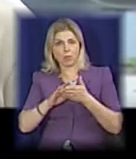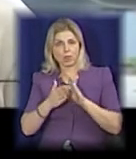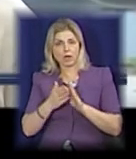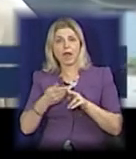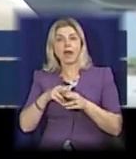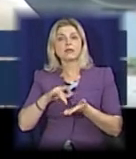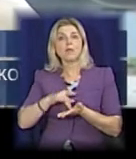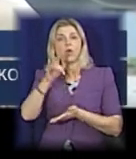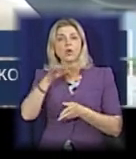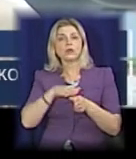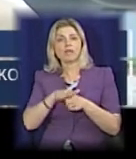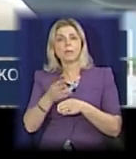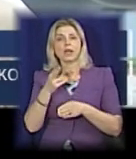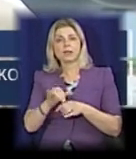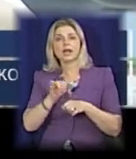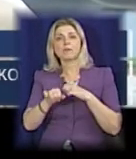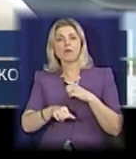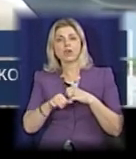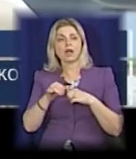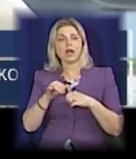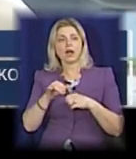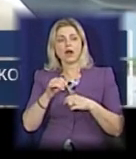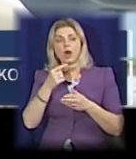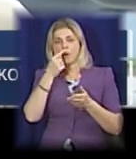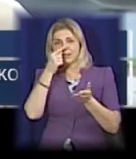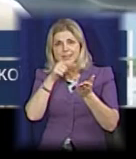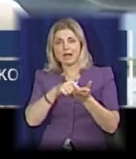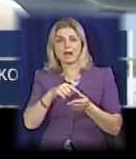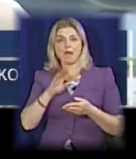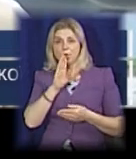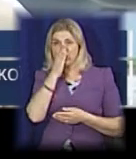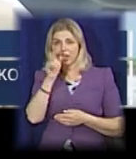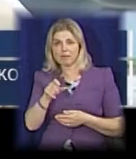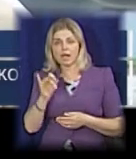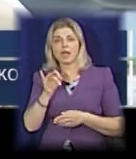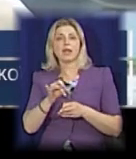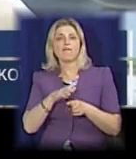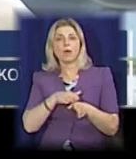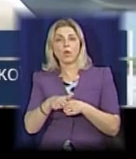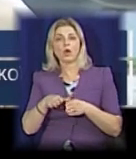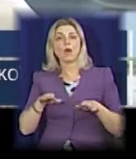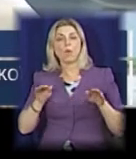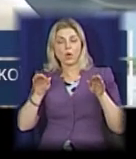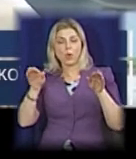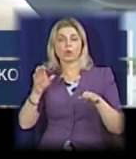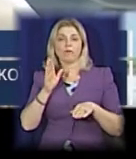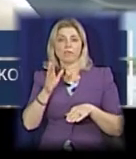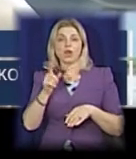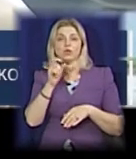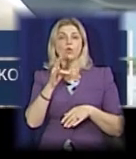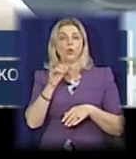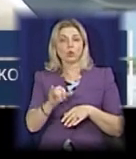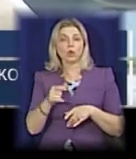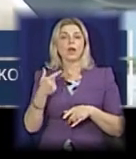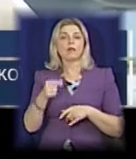виконується як для подолання ПВО ПСМ противника, так і виконання польоту в зону, де